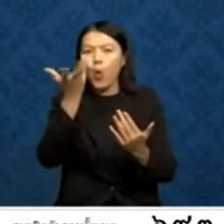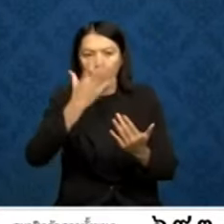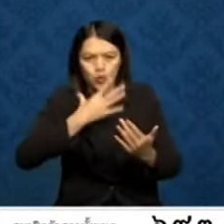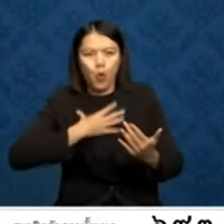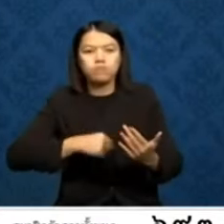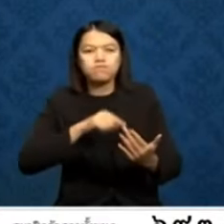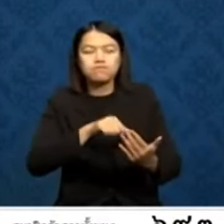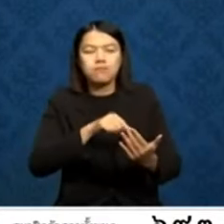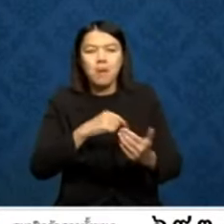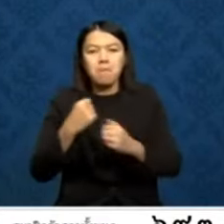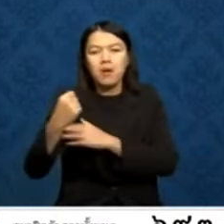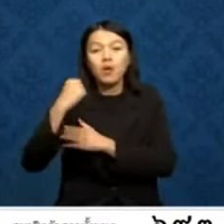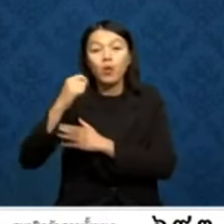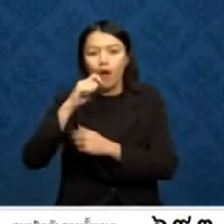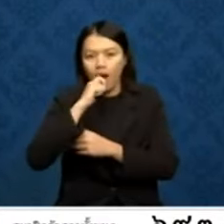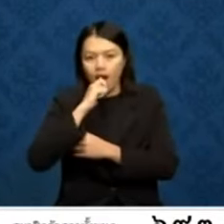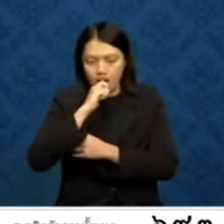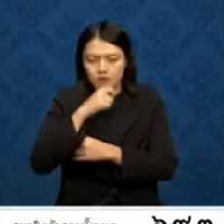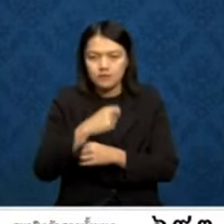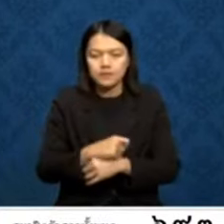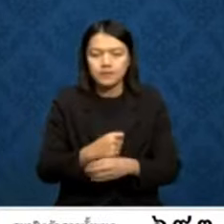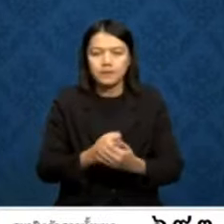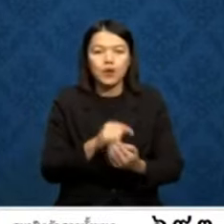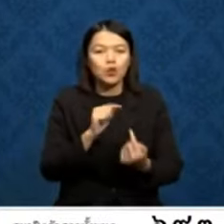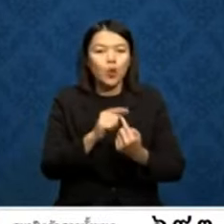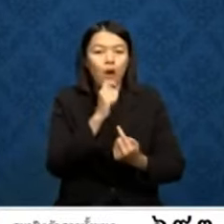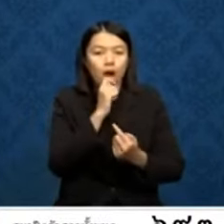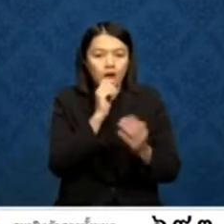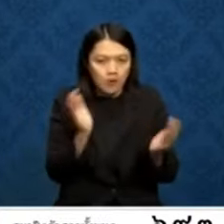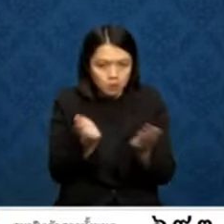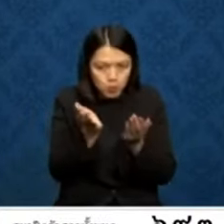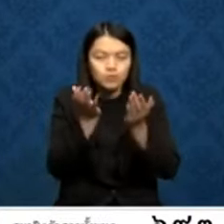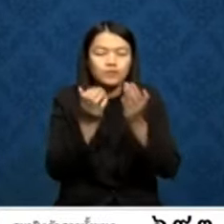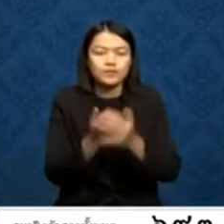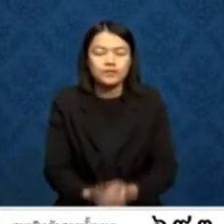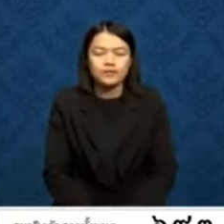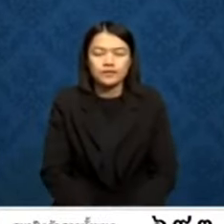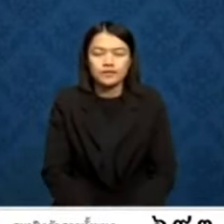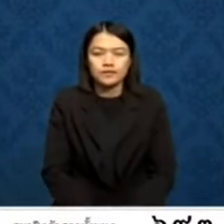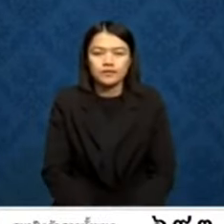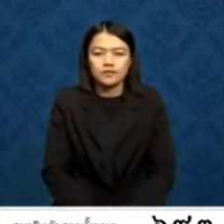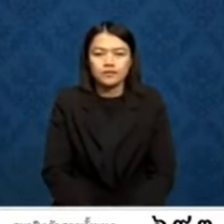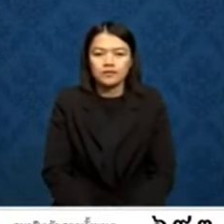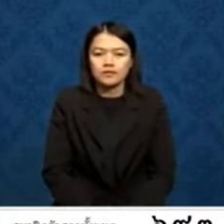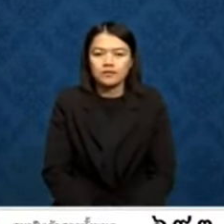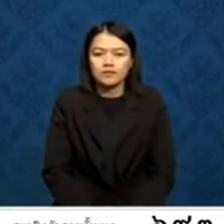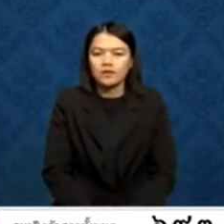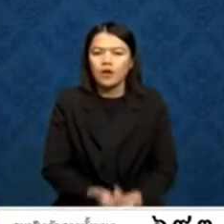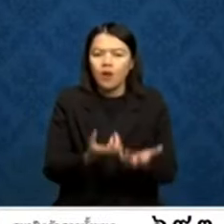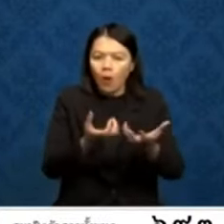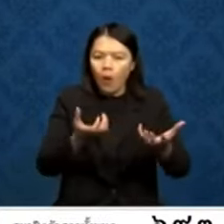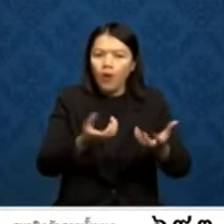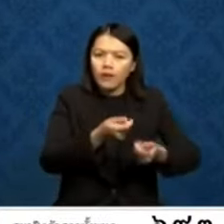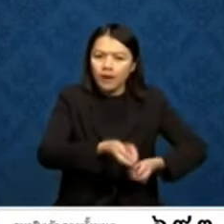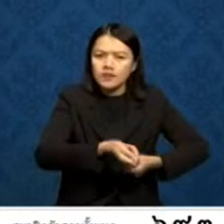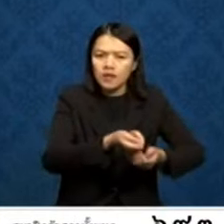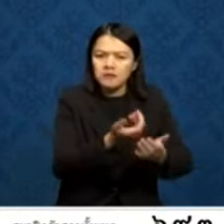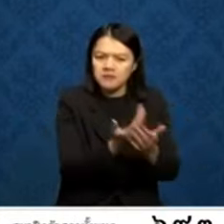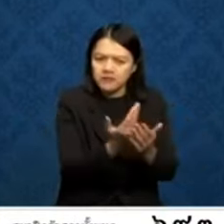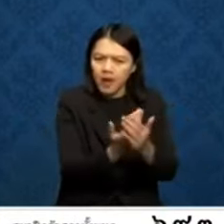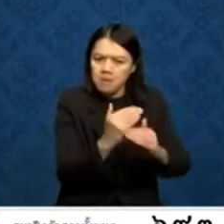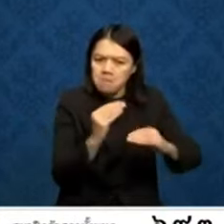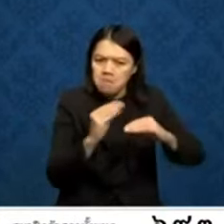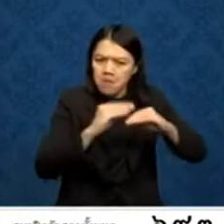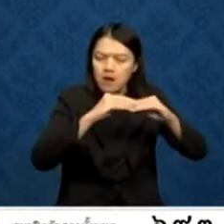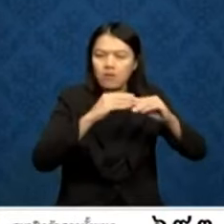านความมั่นคงทางอาหาร food security และเร่งเพิ่มมูลค่าสินค้าเกษตรและราคาพืชผ